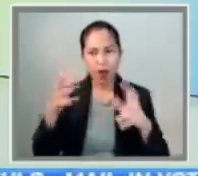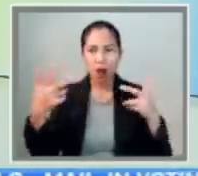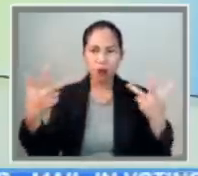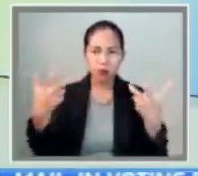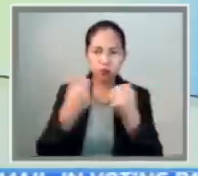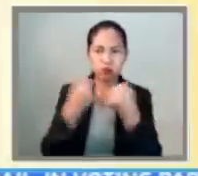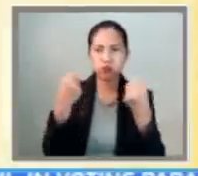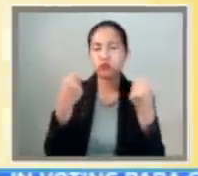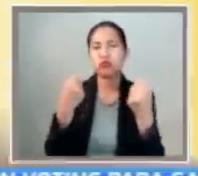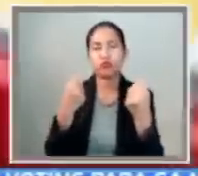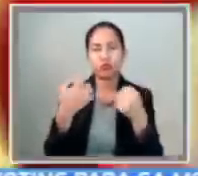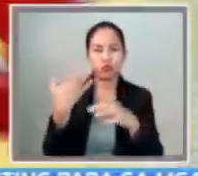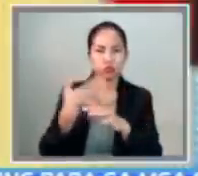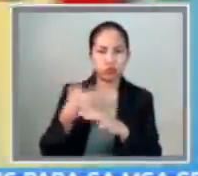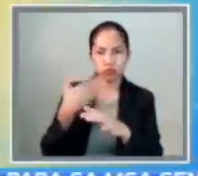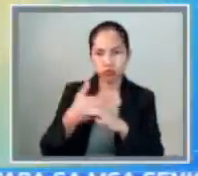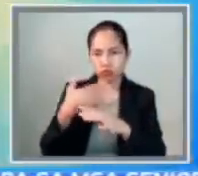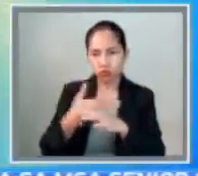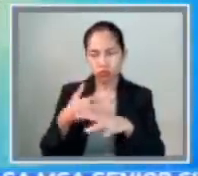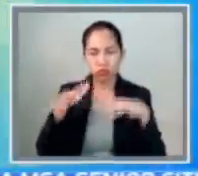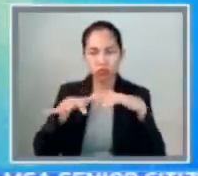Wahe.